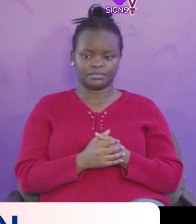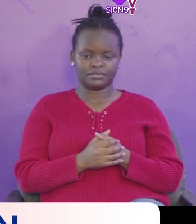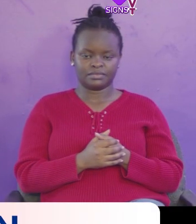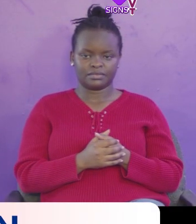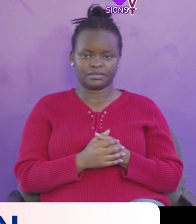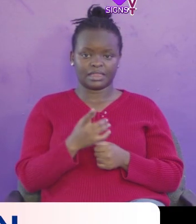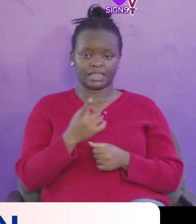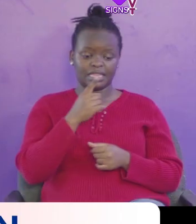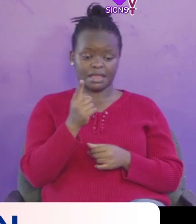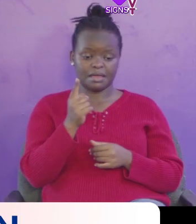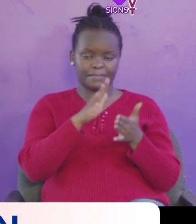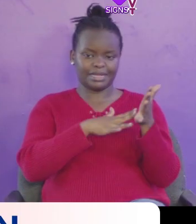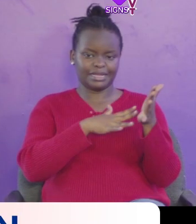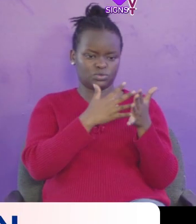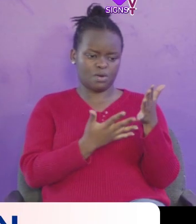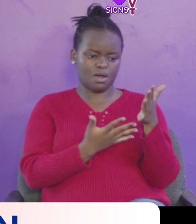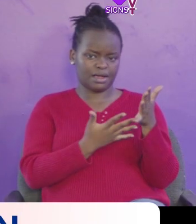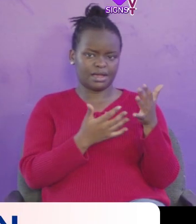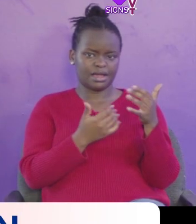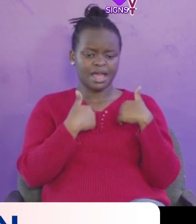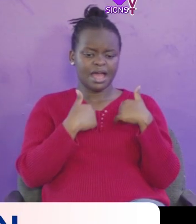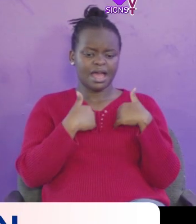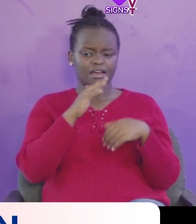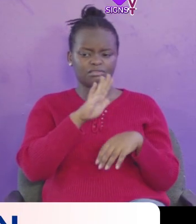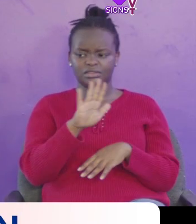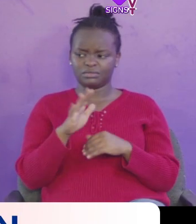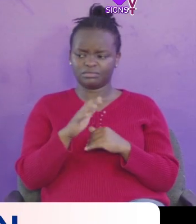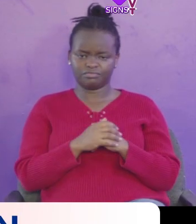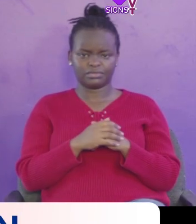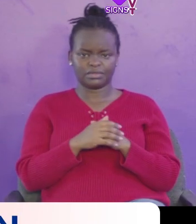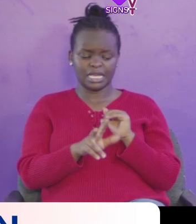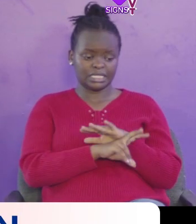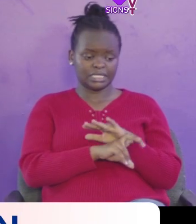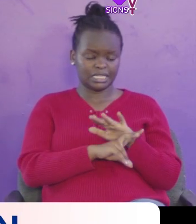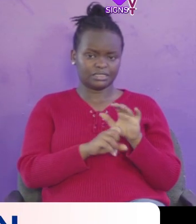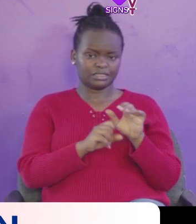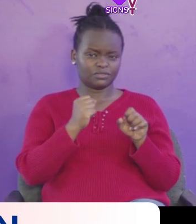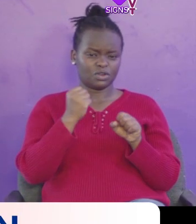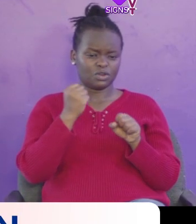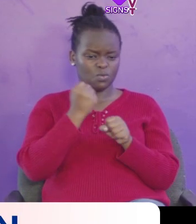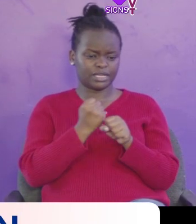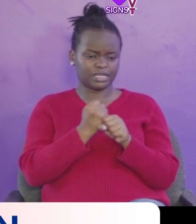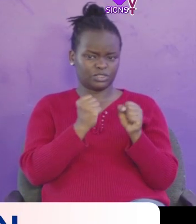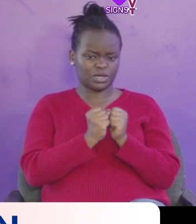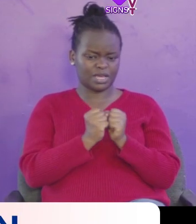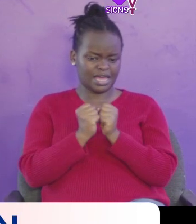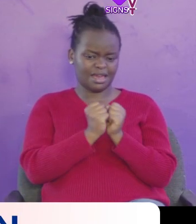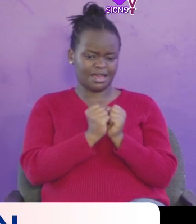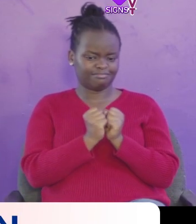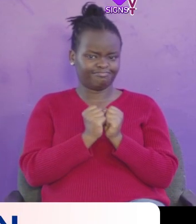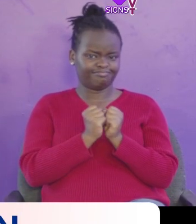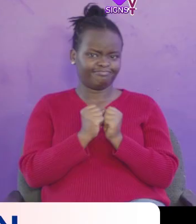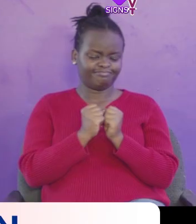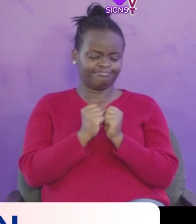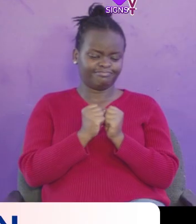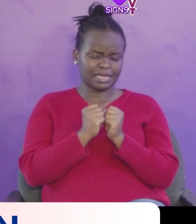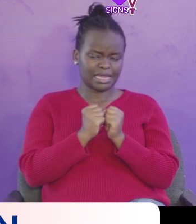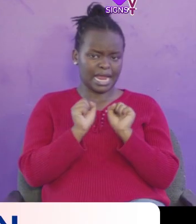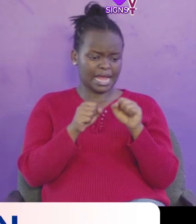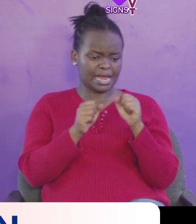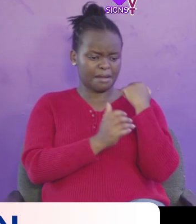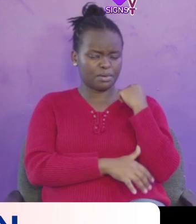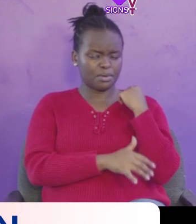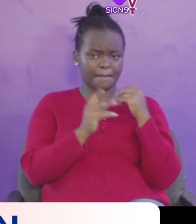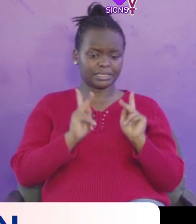wadosi. They have their own cocoon. Is that the trick of coalition? Ni wadosi tu. Msempua anaweza kuingia kwa